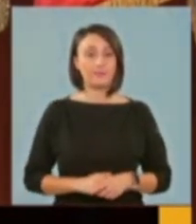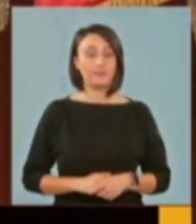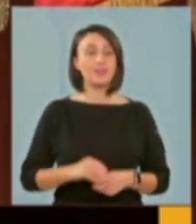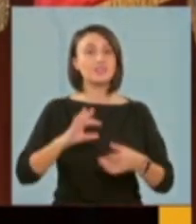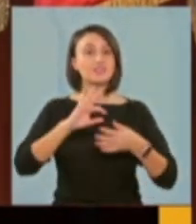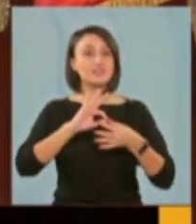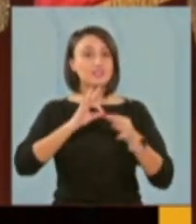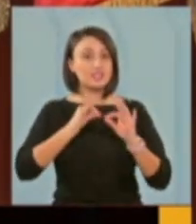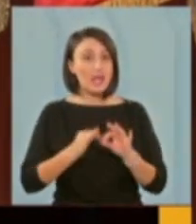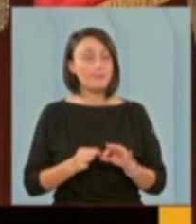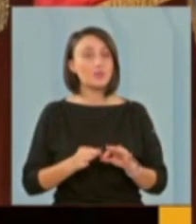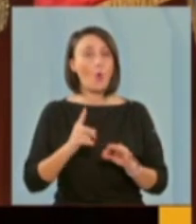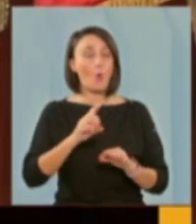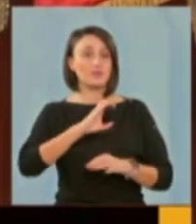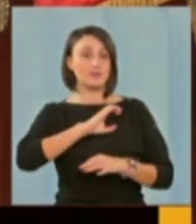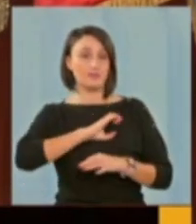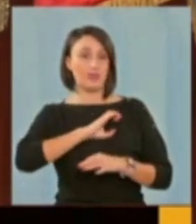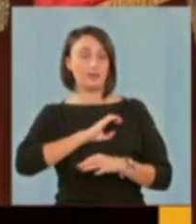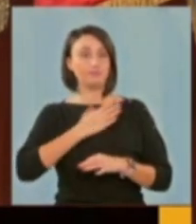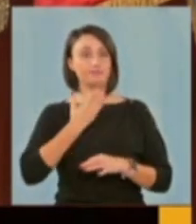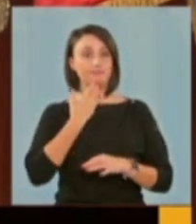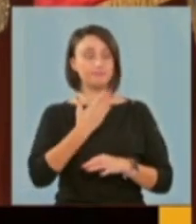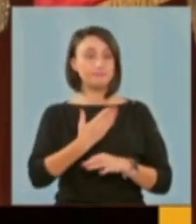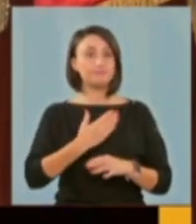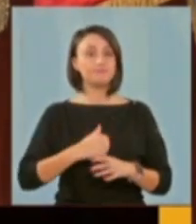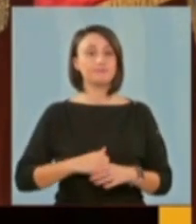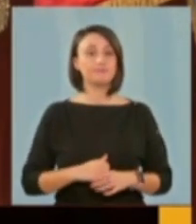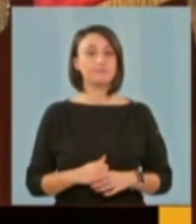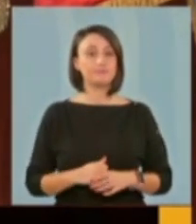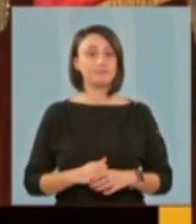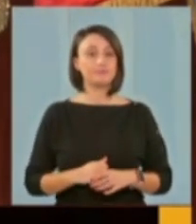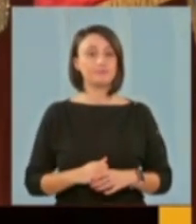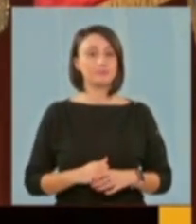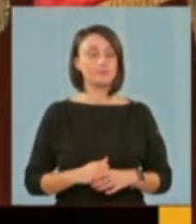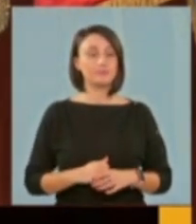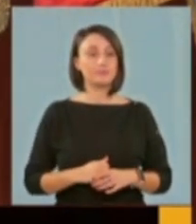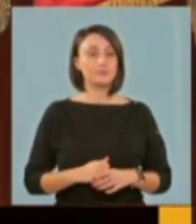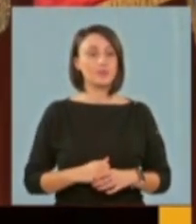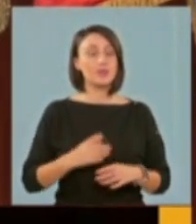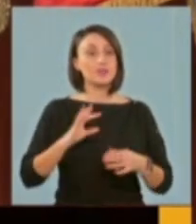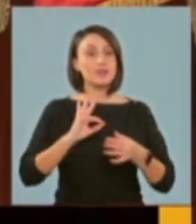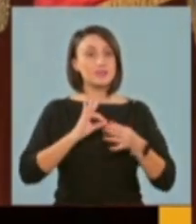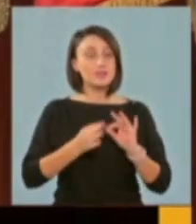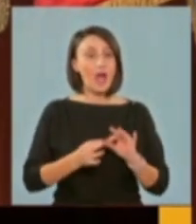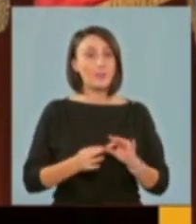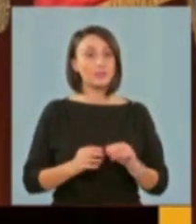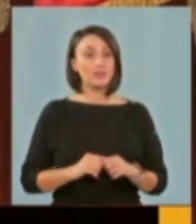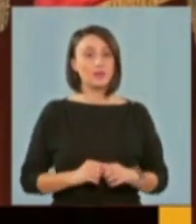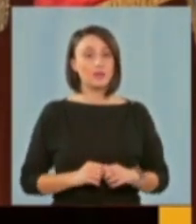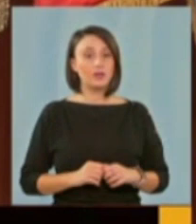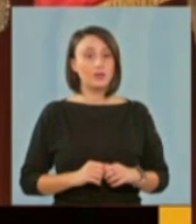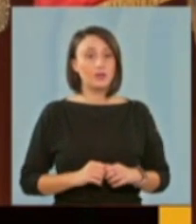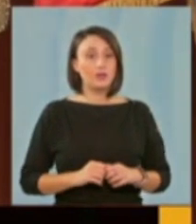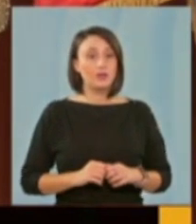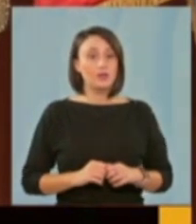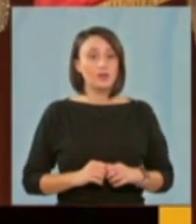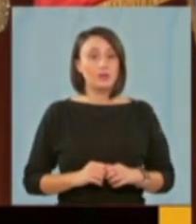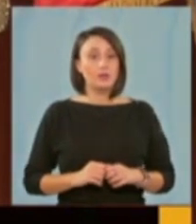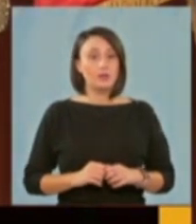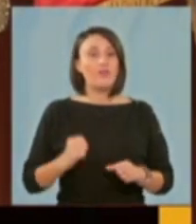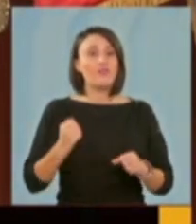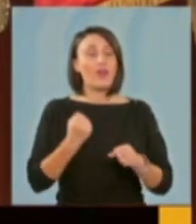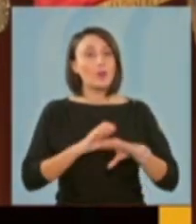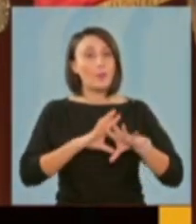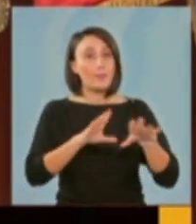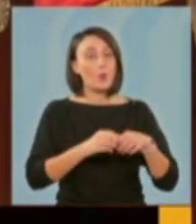înseamnă nu numai o insignă pusă în piept, nu numai un element în CV, ci înseamnă că partajăm împreună